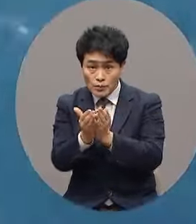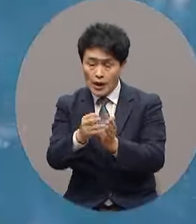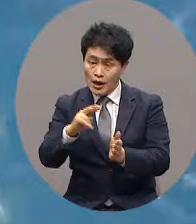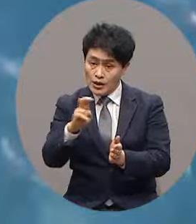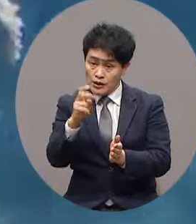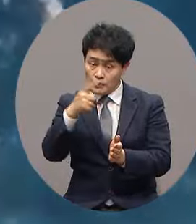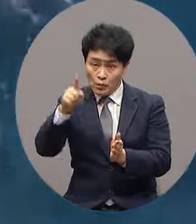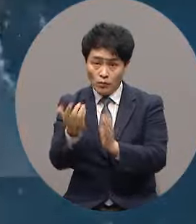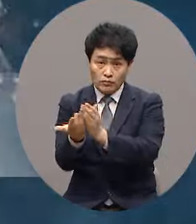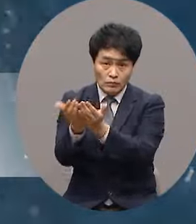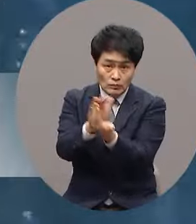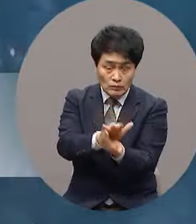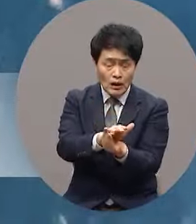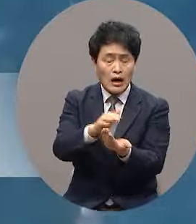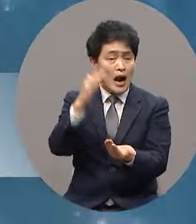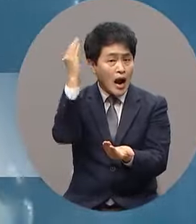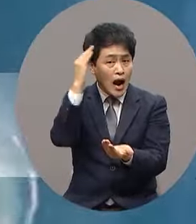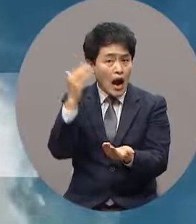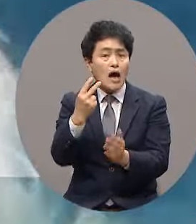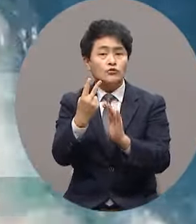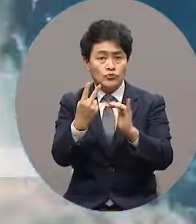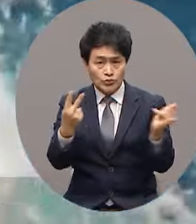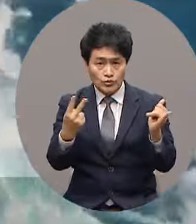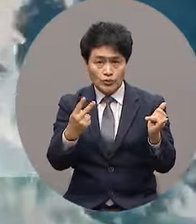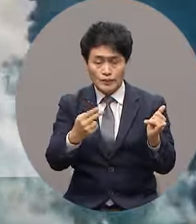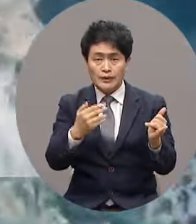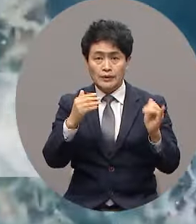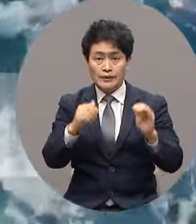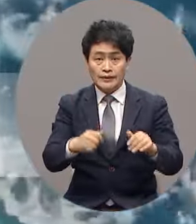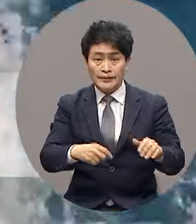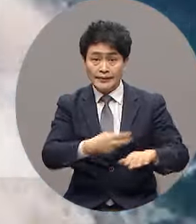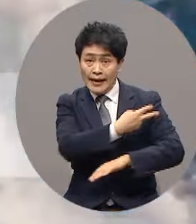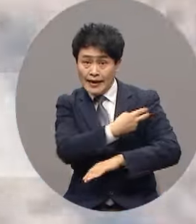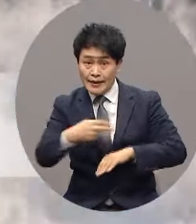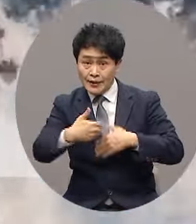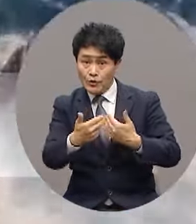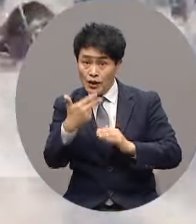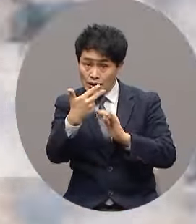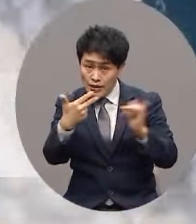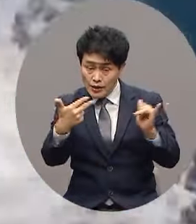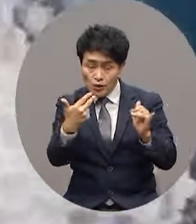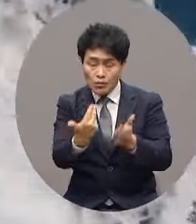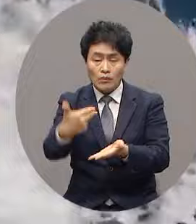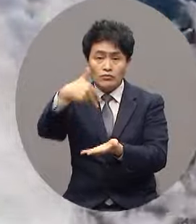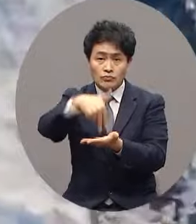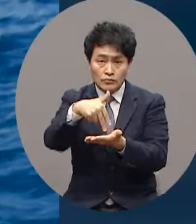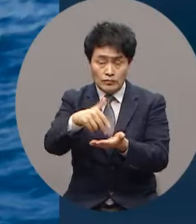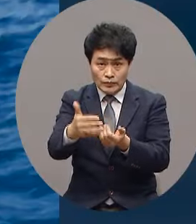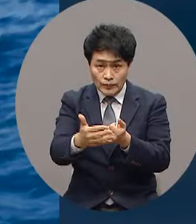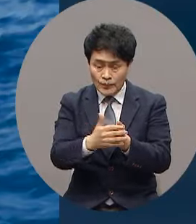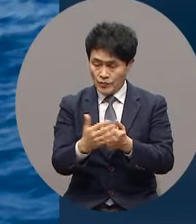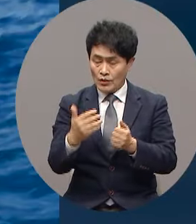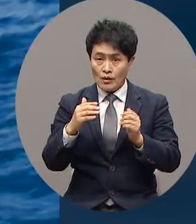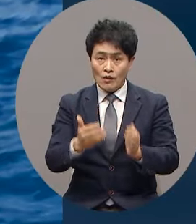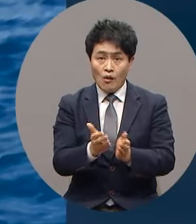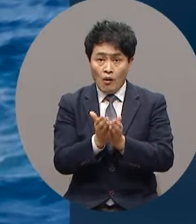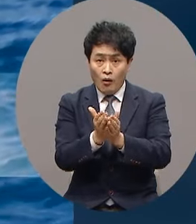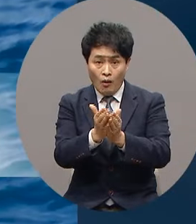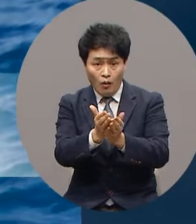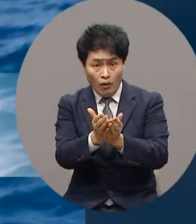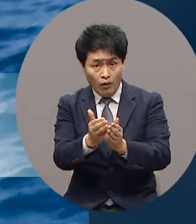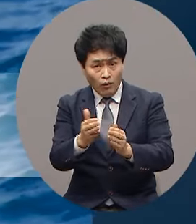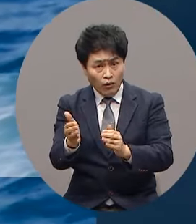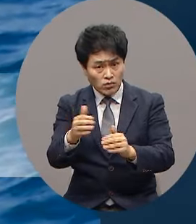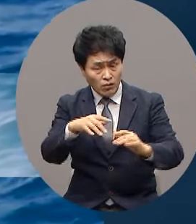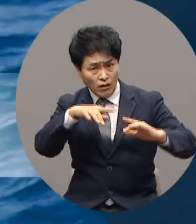전복됐습니다. 선박에는 한국인 선원 2명과 인도네시아 국적 선원 7명이 타고 있었습니다. 어선과 연락이